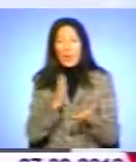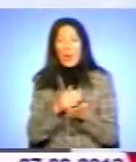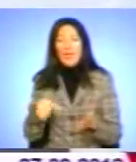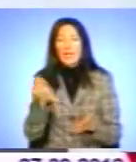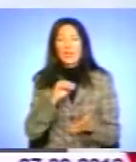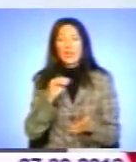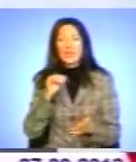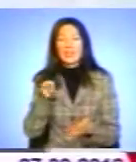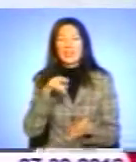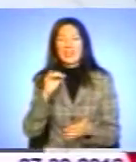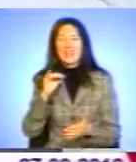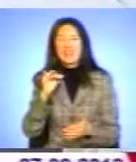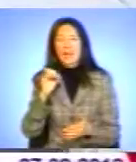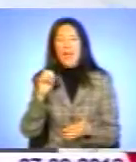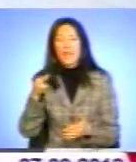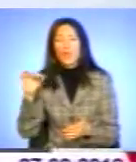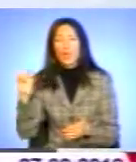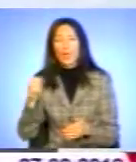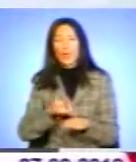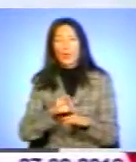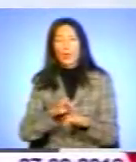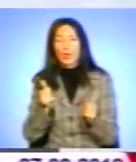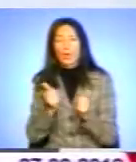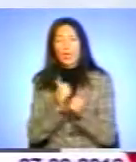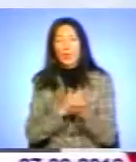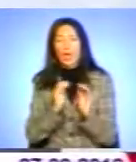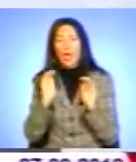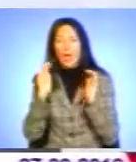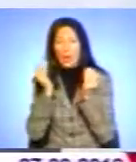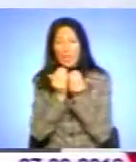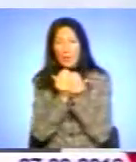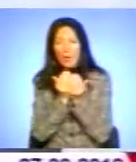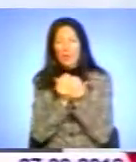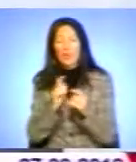користуємося, і тут поряд блок реанімації інтенсивної терапії, так що ми